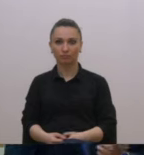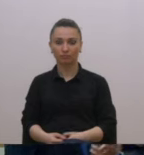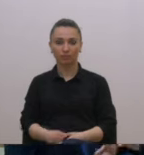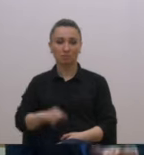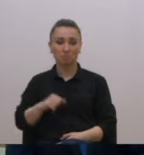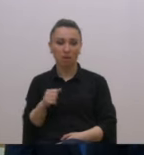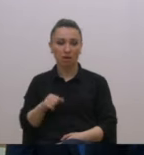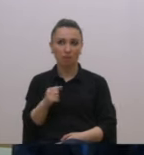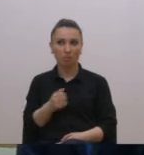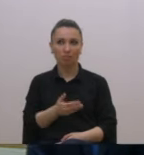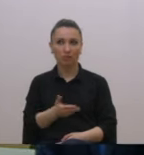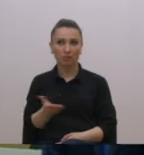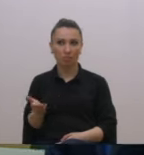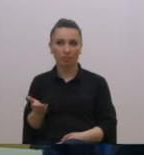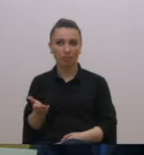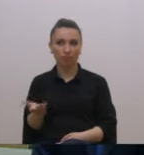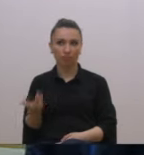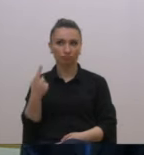მეგობრებო,